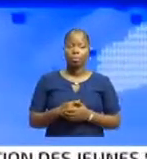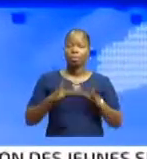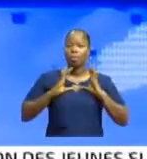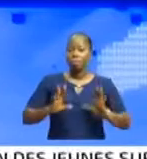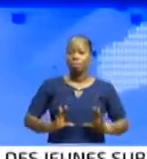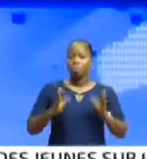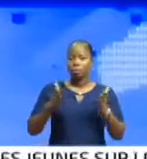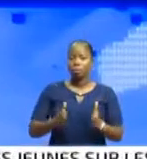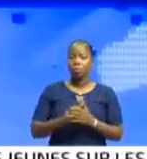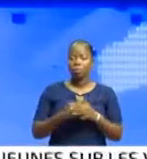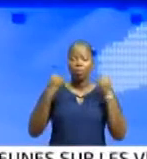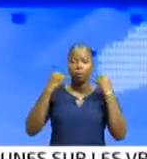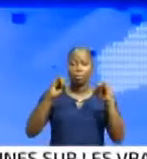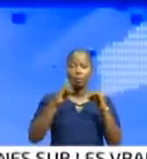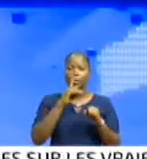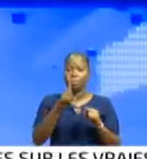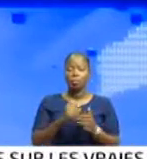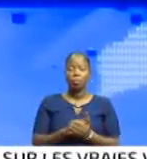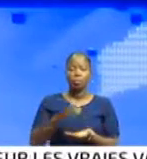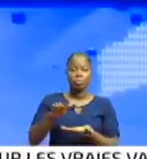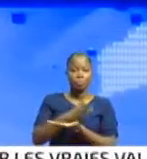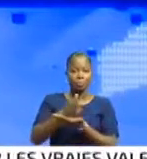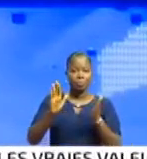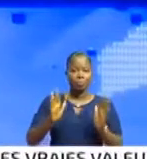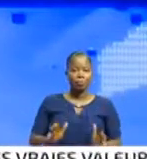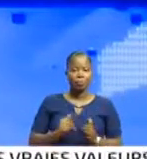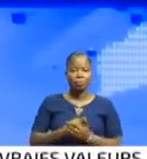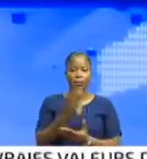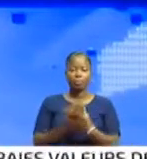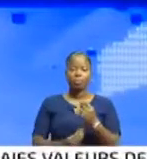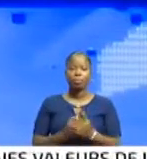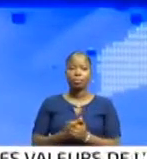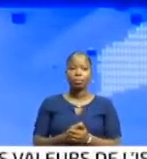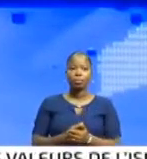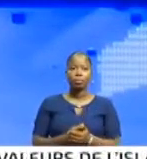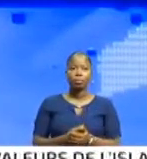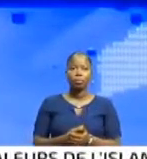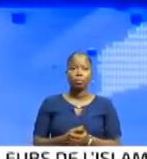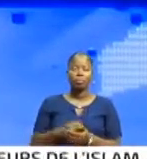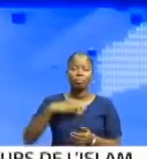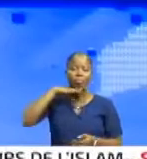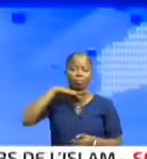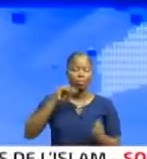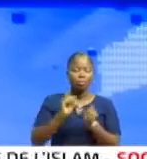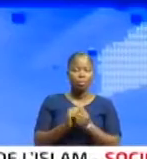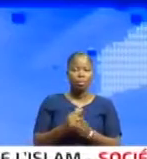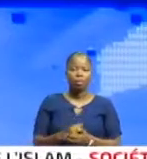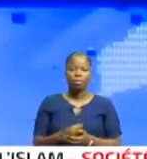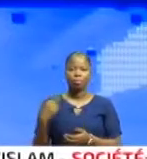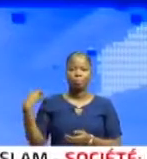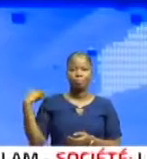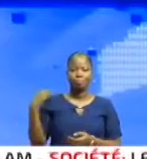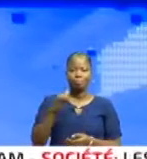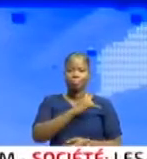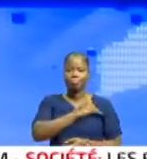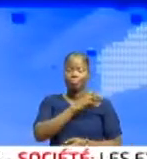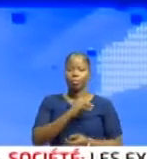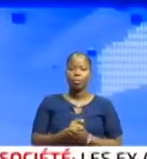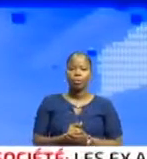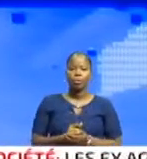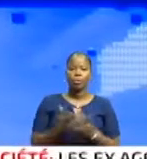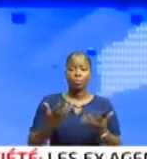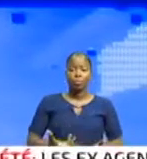cette information est l'oeuvre d'artistes en manque d'une autorité qui serait à salir l'honorabilité de youssou ndour il avait même prévu de porter plainte